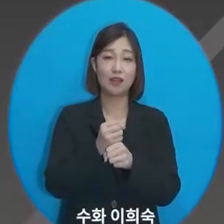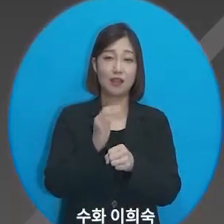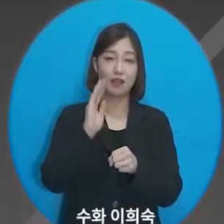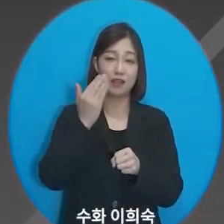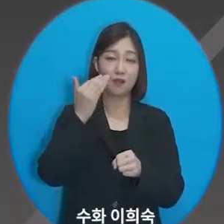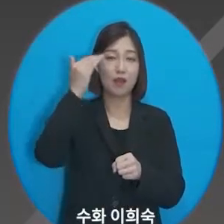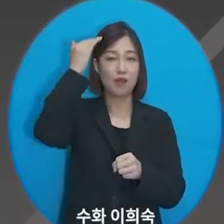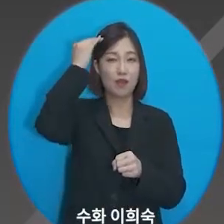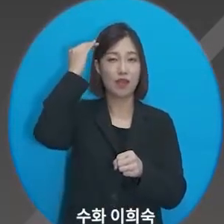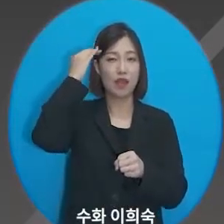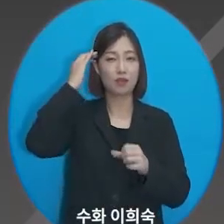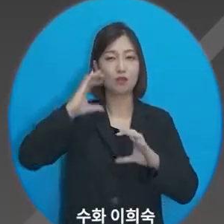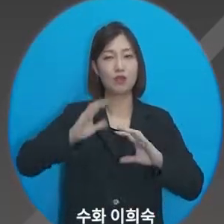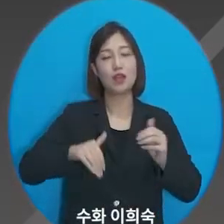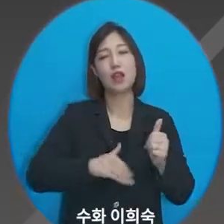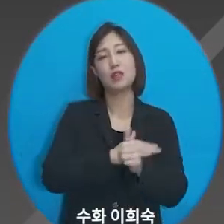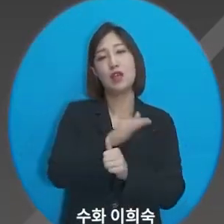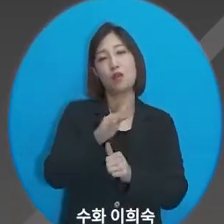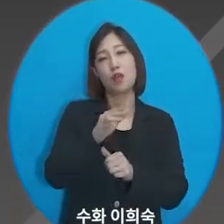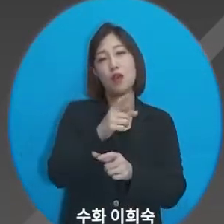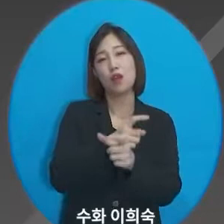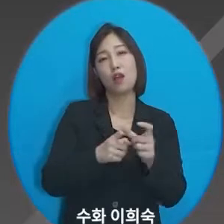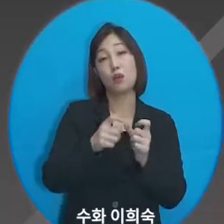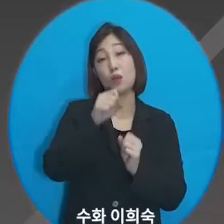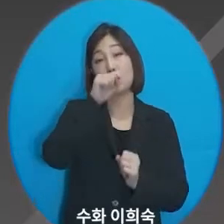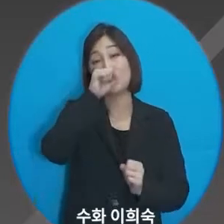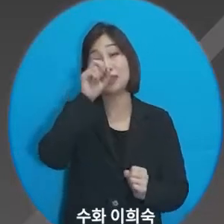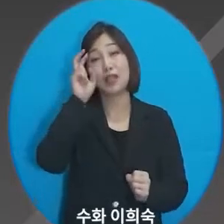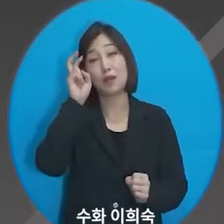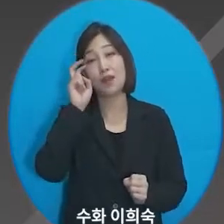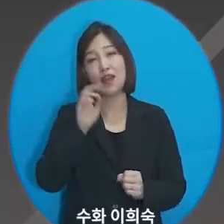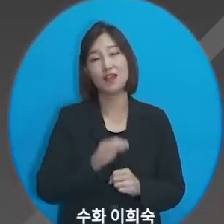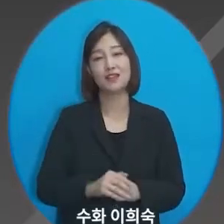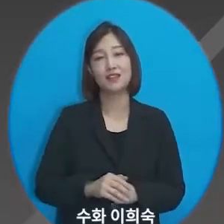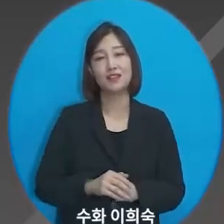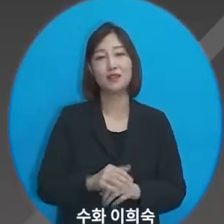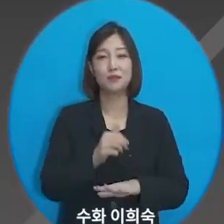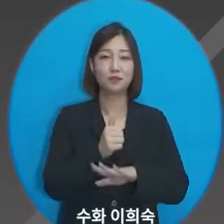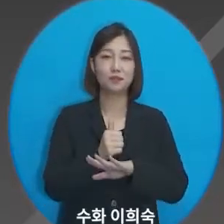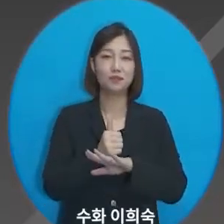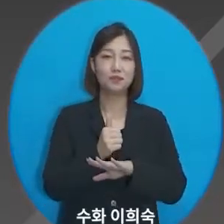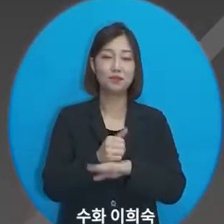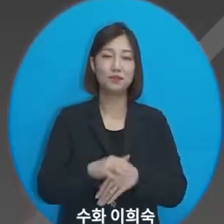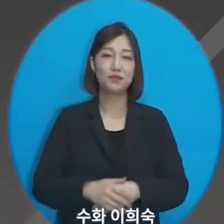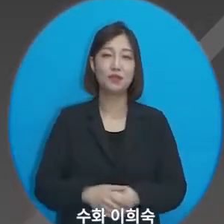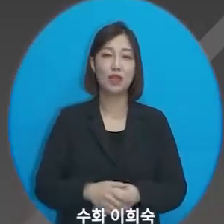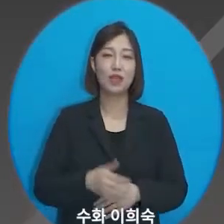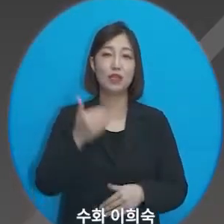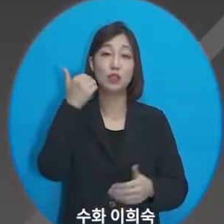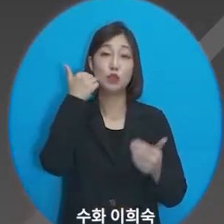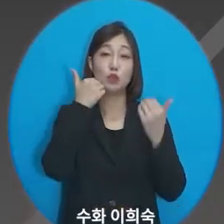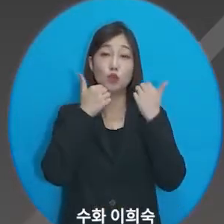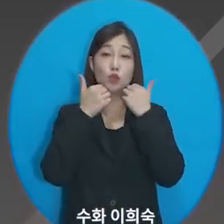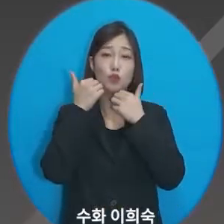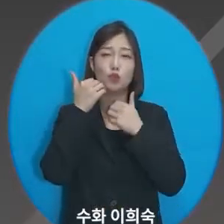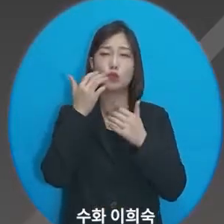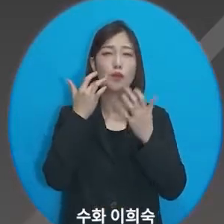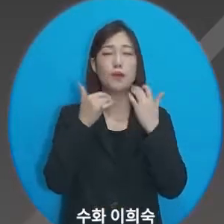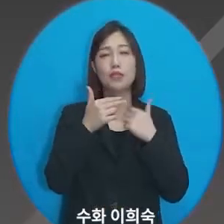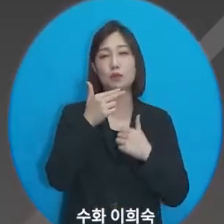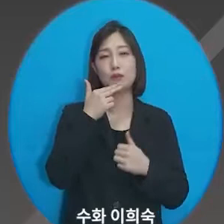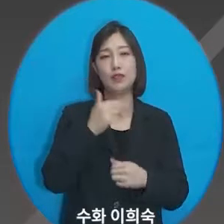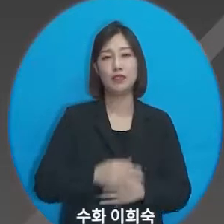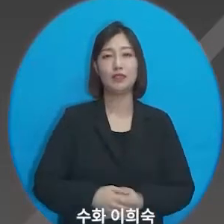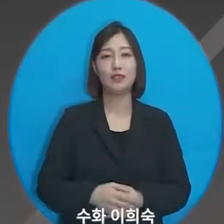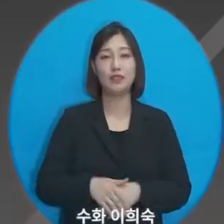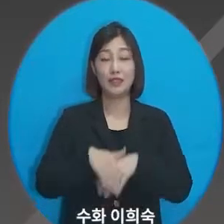됩니다. 또 제일 중요한 것, 누구도 예외가 돼서는 안 됩니다. 이게 유니버설 디자인의 기본이거든요.